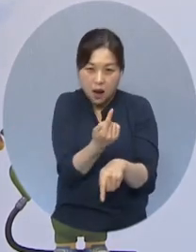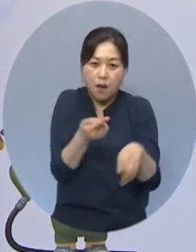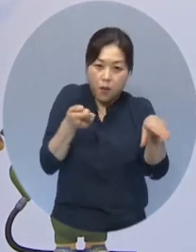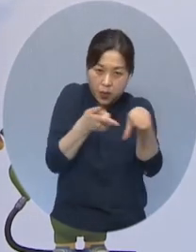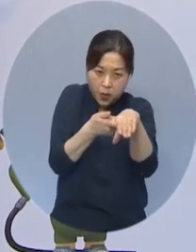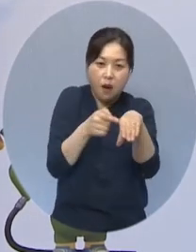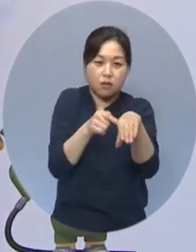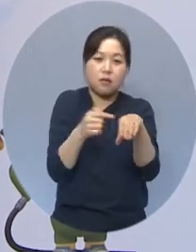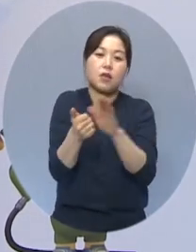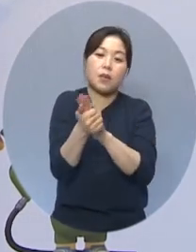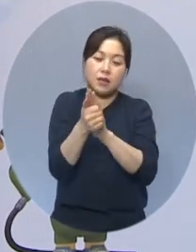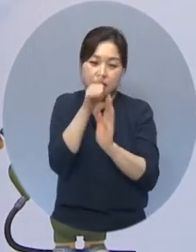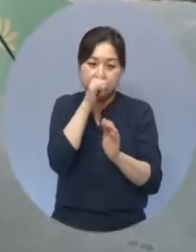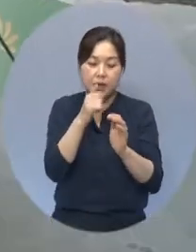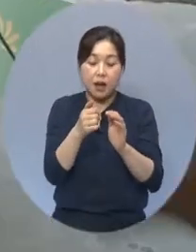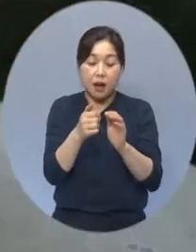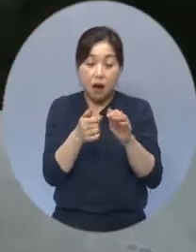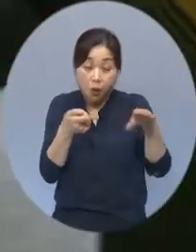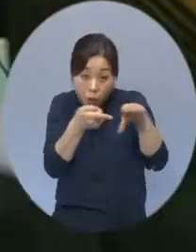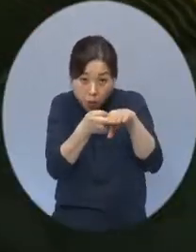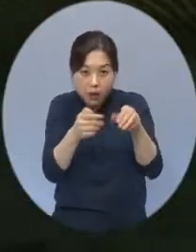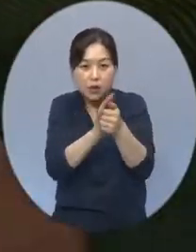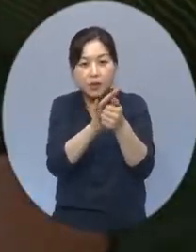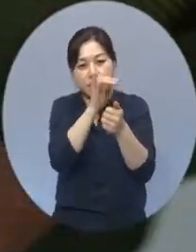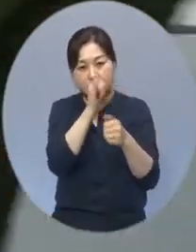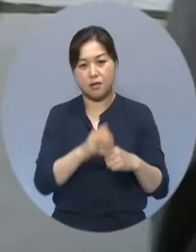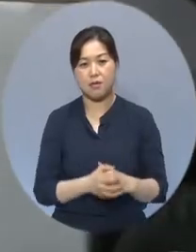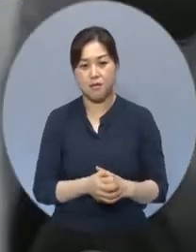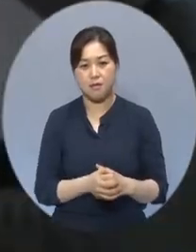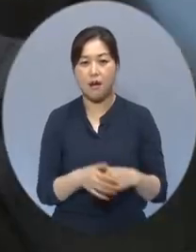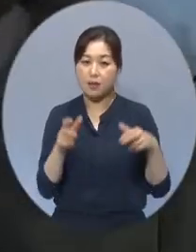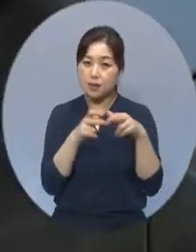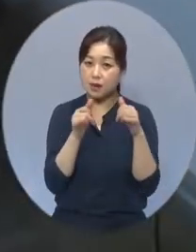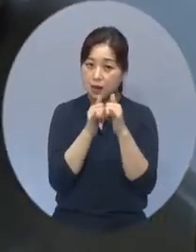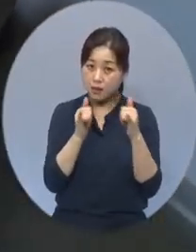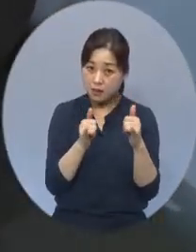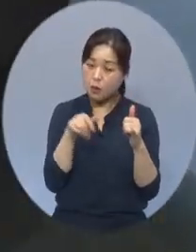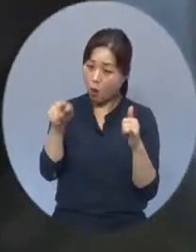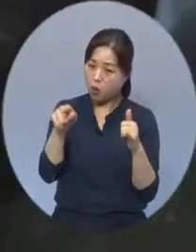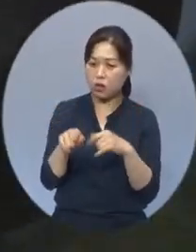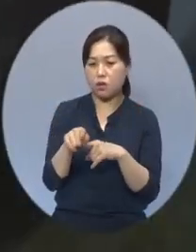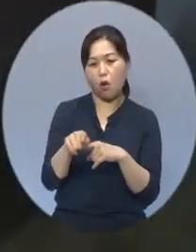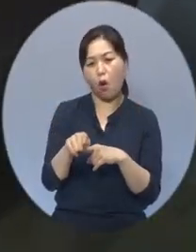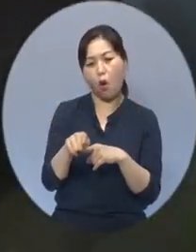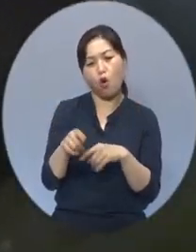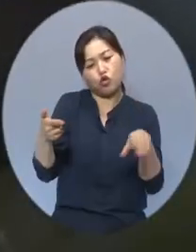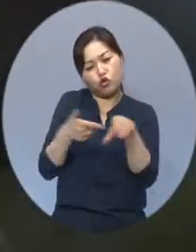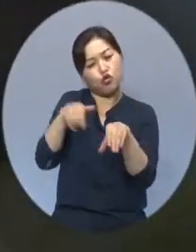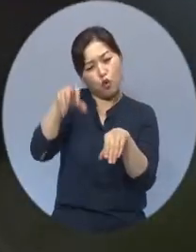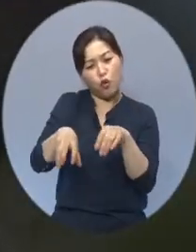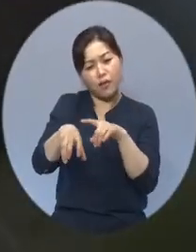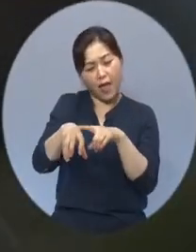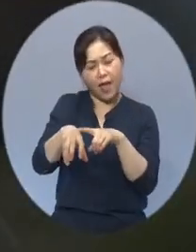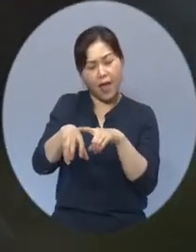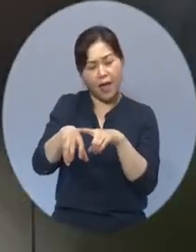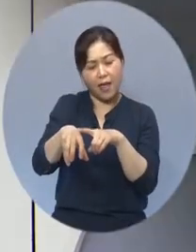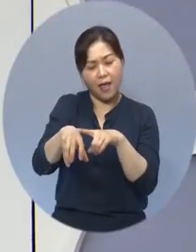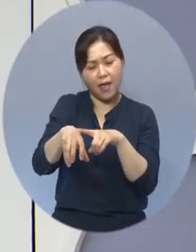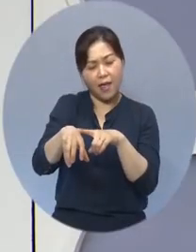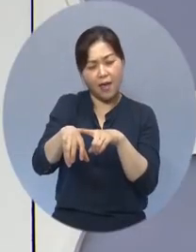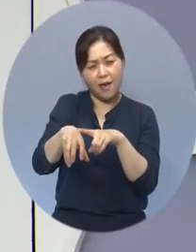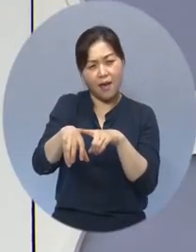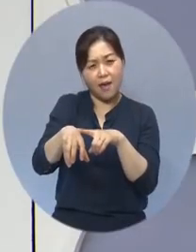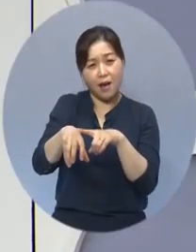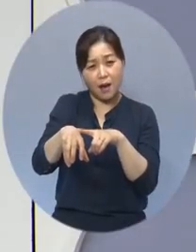바꿨어요. 네, 그래서 이제 장애인들이 뭐 거기에 가면 안심하고 본인이 내려서 이렇게 하는